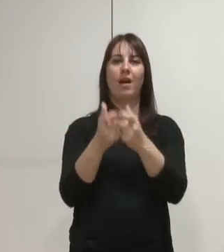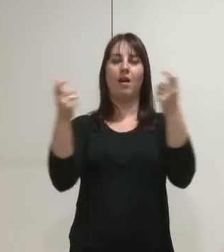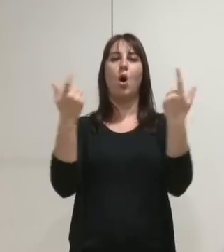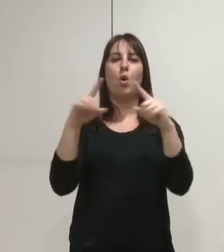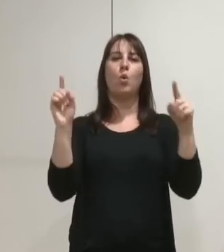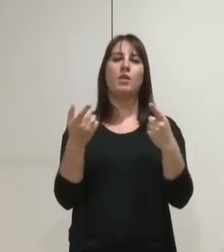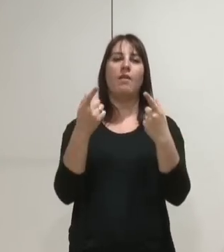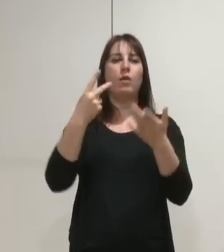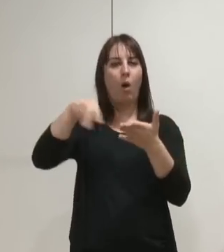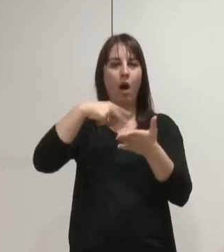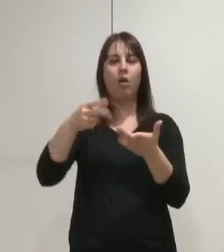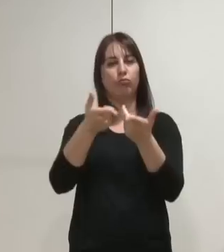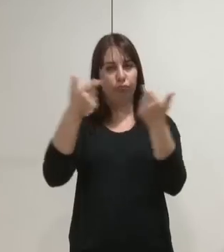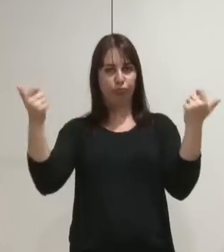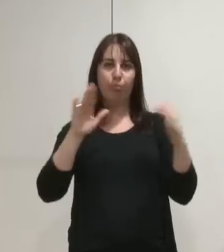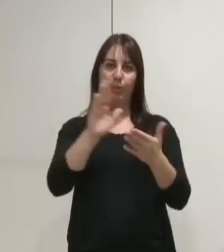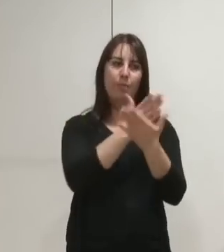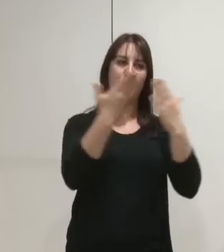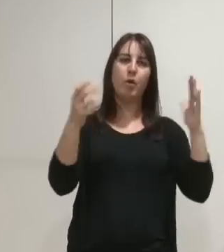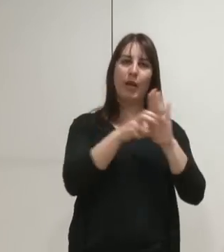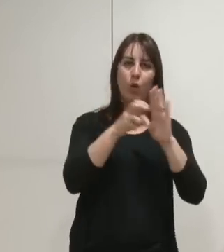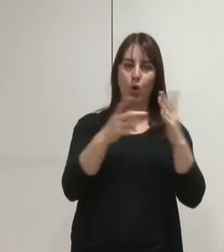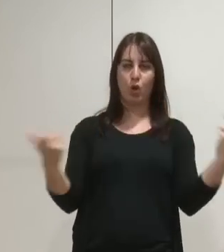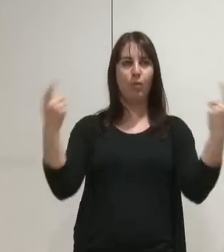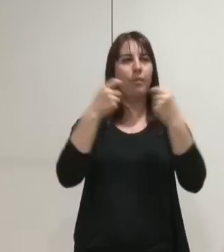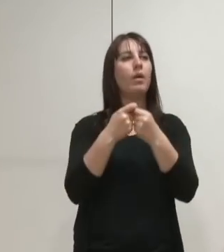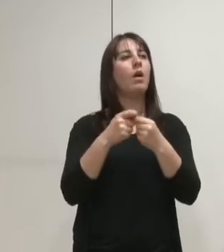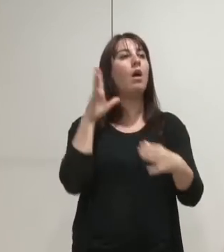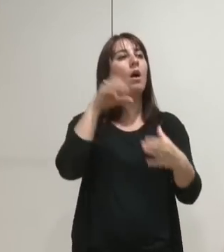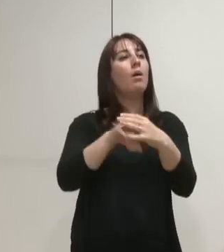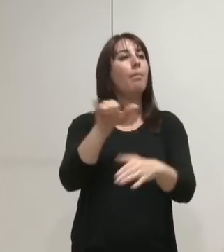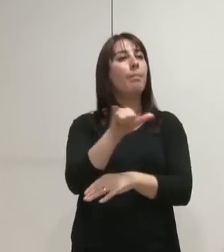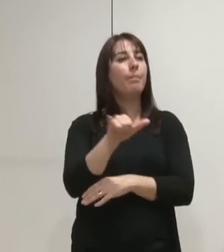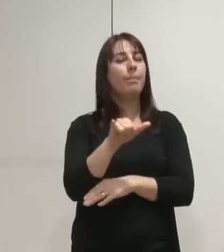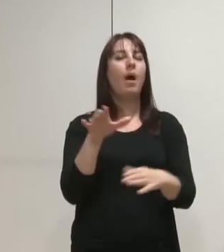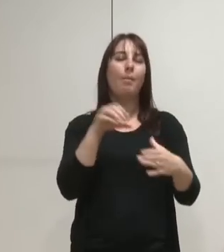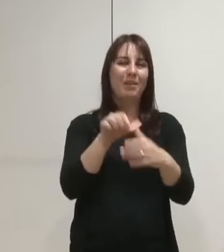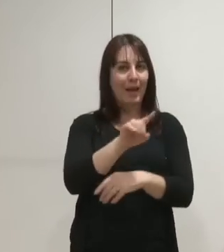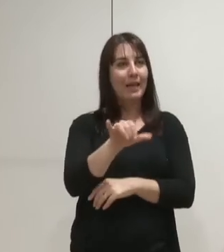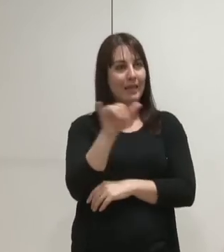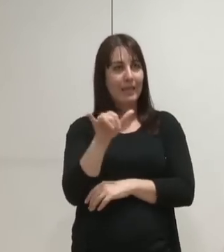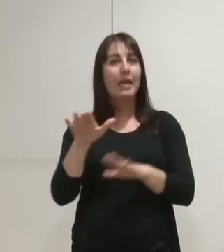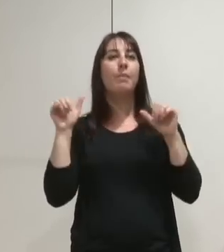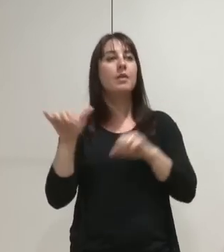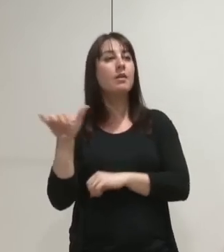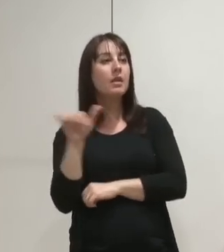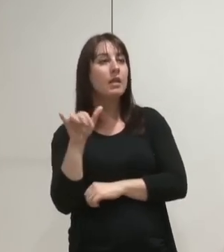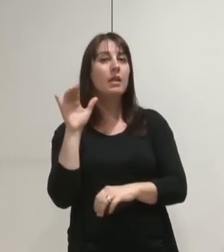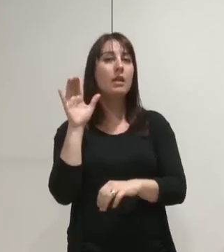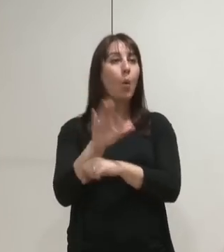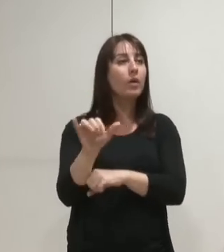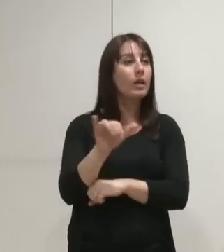bibliothèques municipales de Grenoble qui ne prend pas part au vote qui s'abstient qui est contre qui est